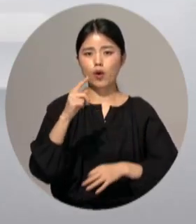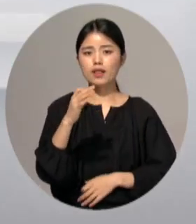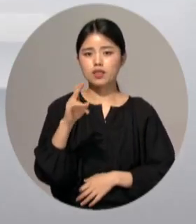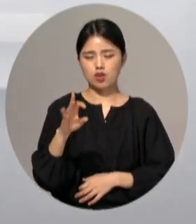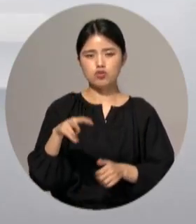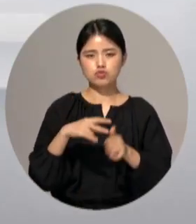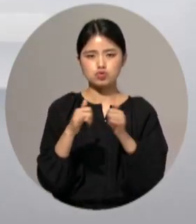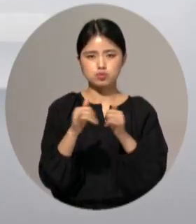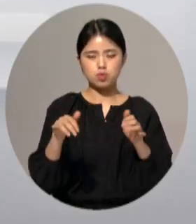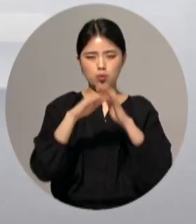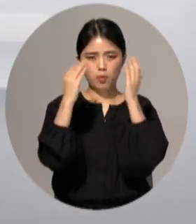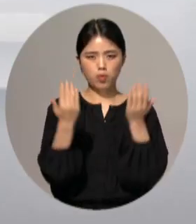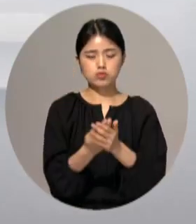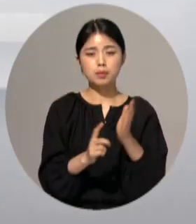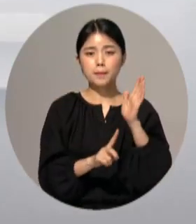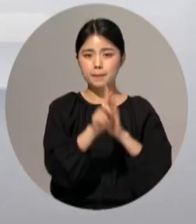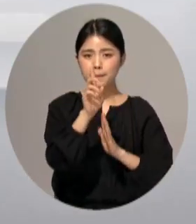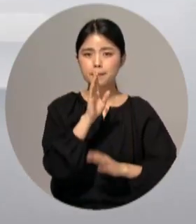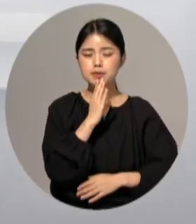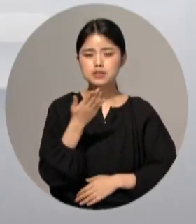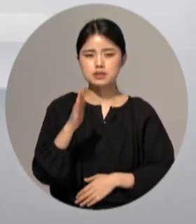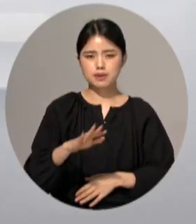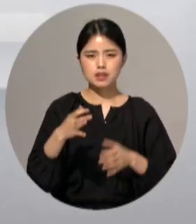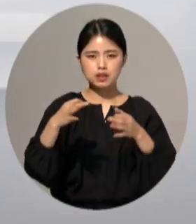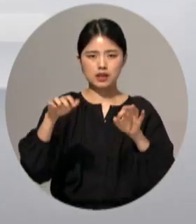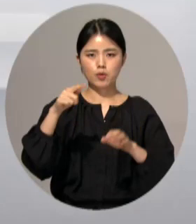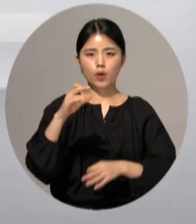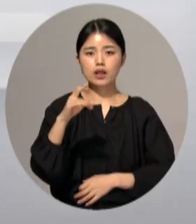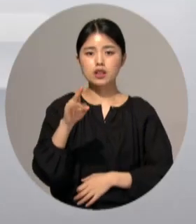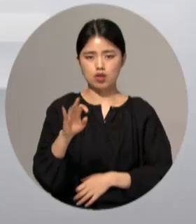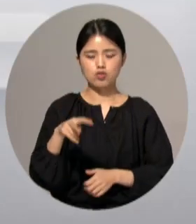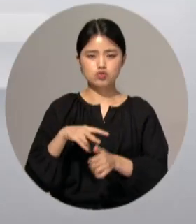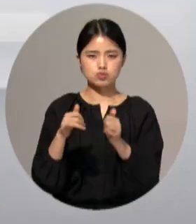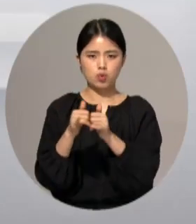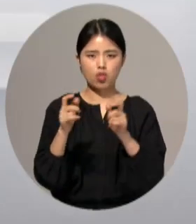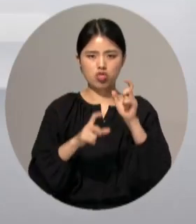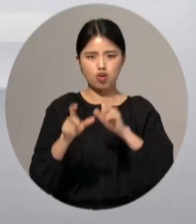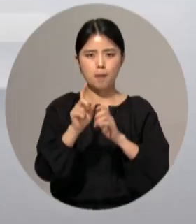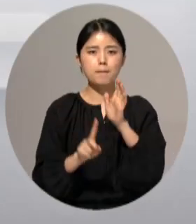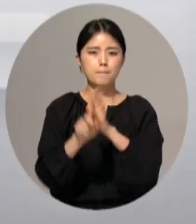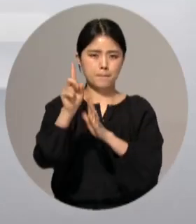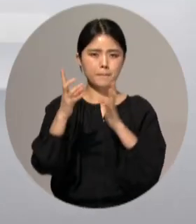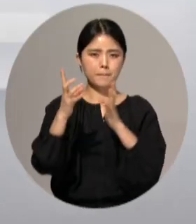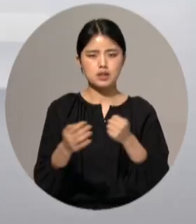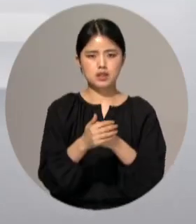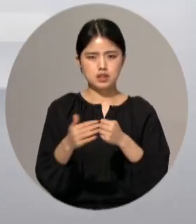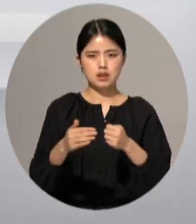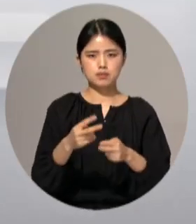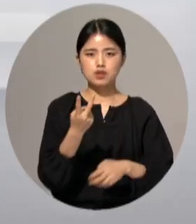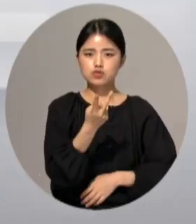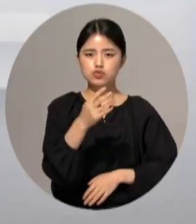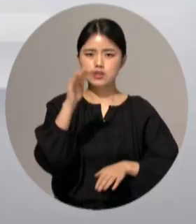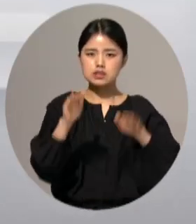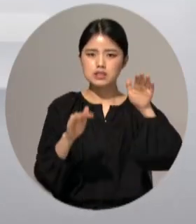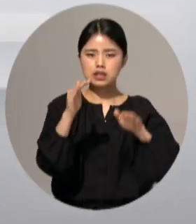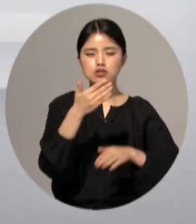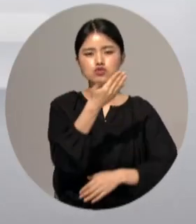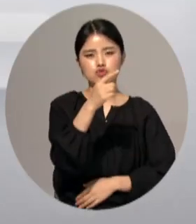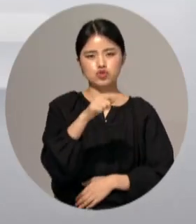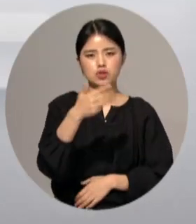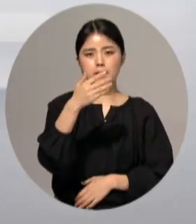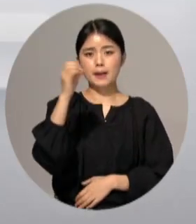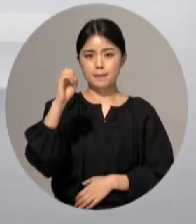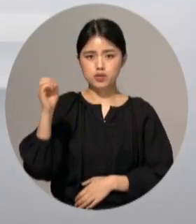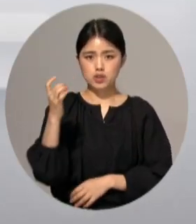선호도가 상승했지만 김관영 후보의 상승폭이 더 커서 두 후보간 격차는 9.8% 포인트